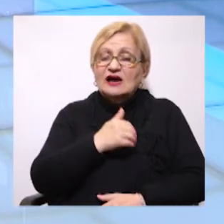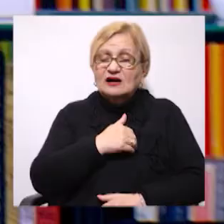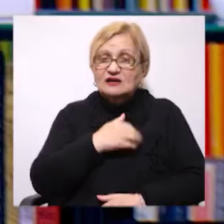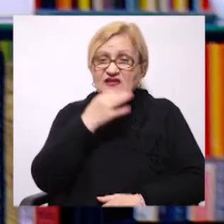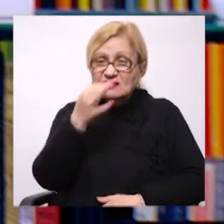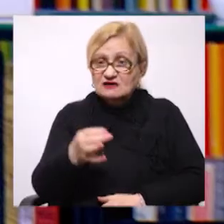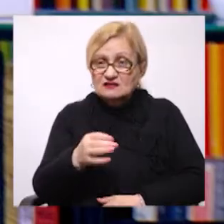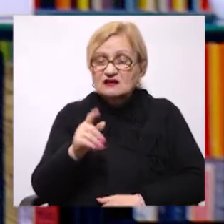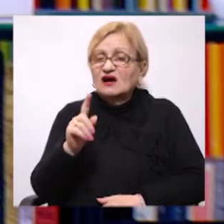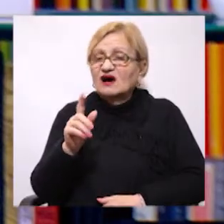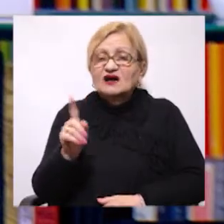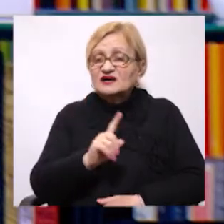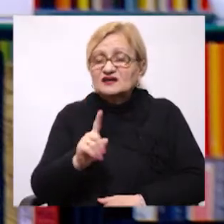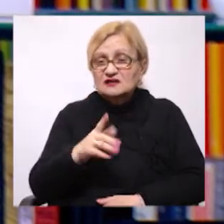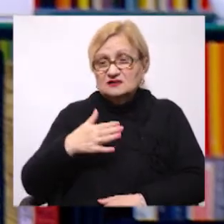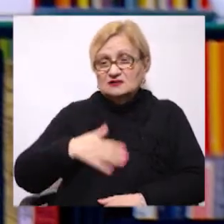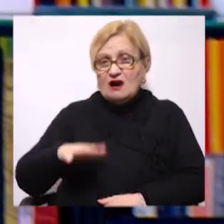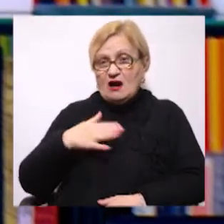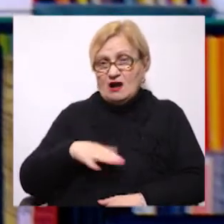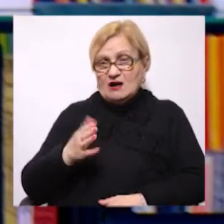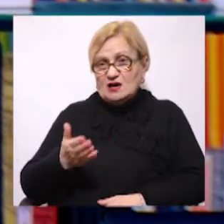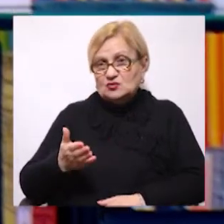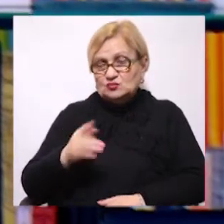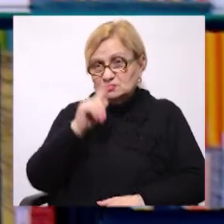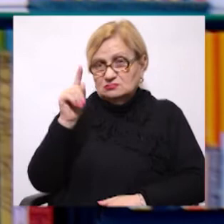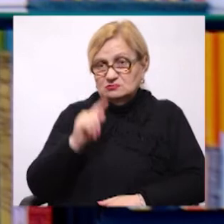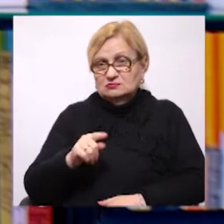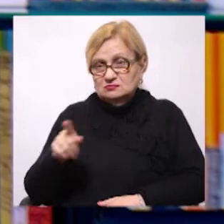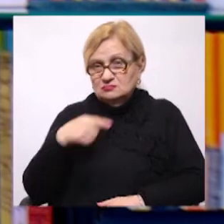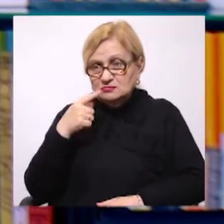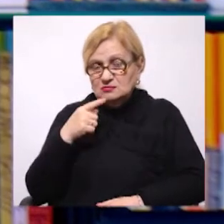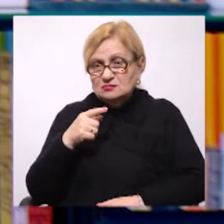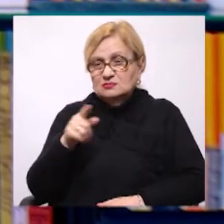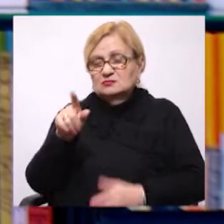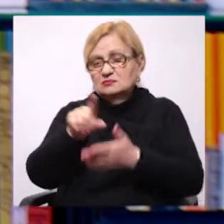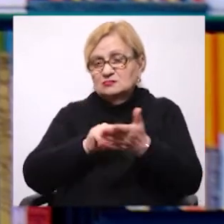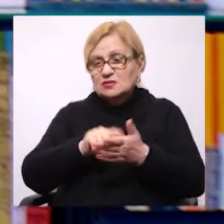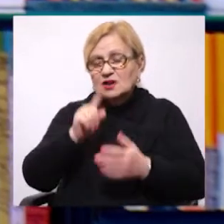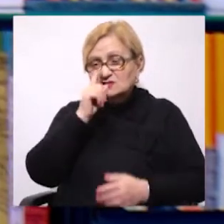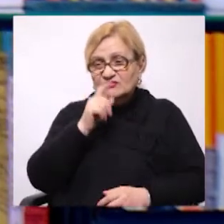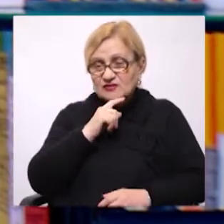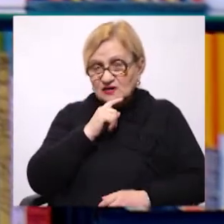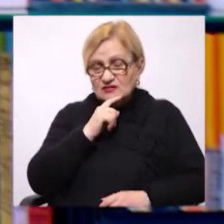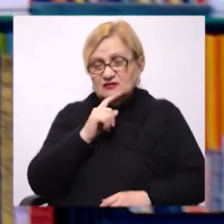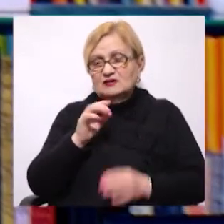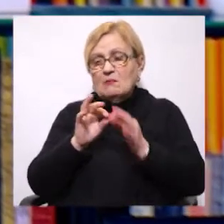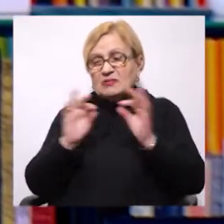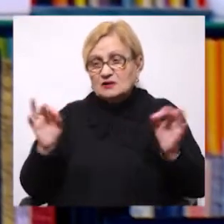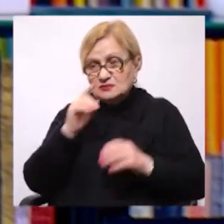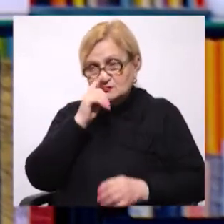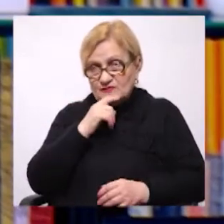გაგახაროთ. დაამუშავე ეს წერილი, ამოინიშნე რა არის შენთვის გაუგებარი, რომელი სიტყვები ან ფრაზები არის შენთვის